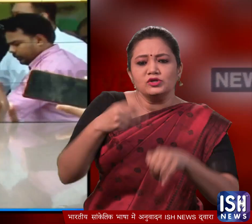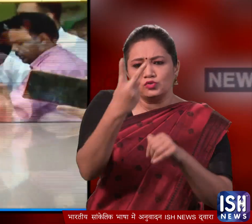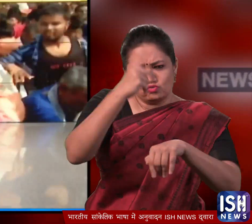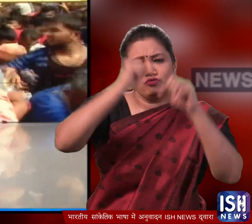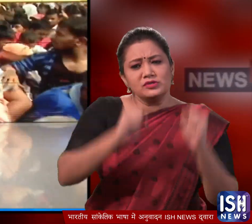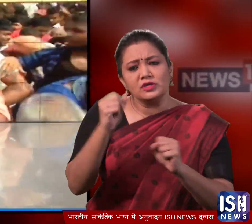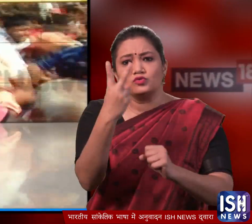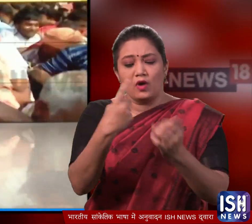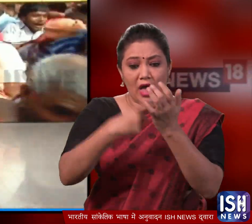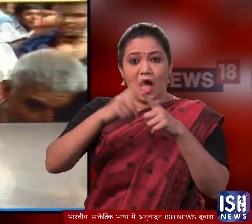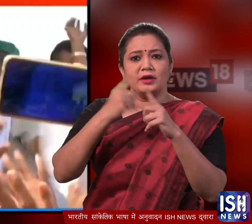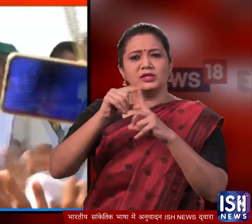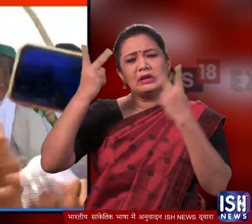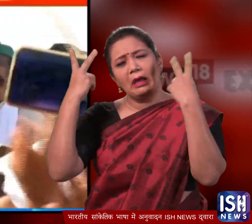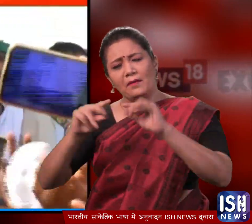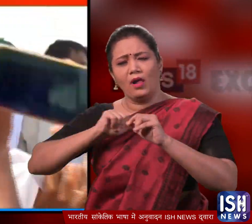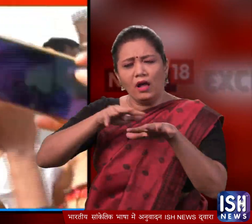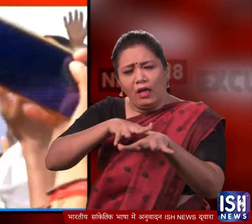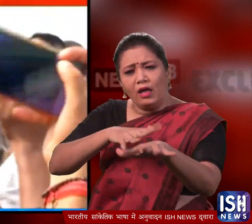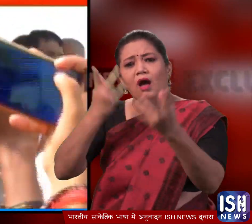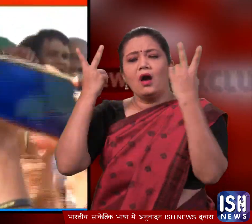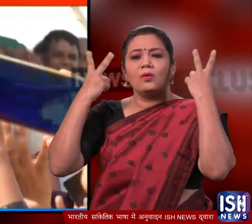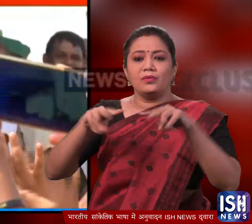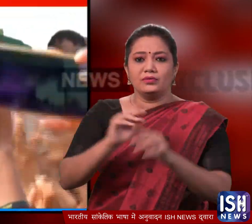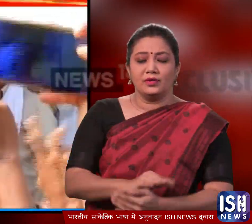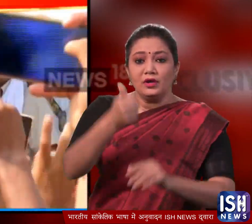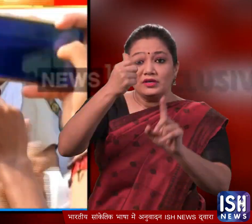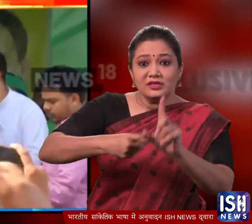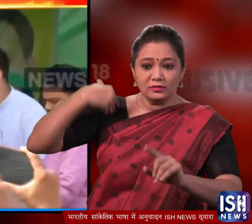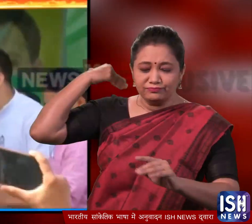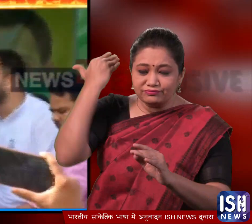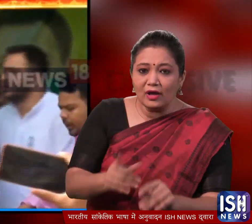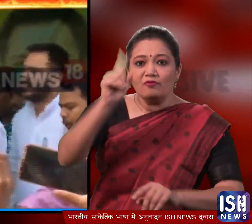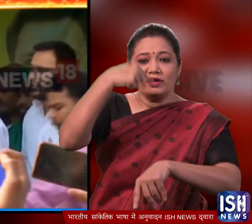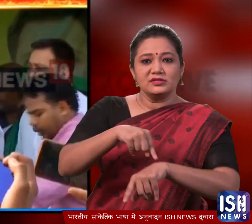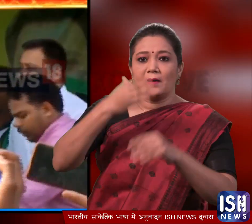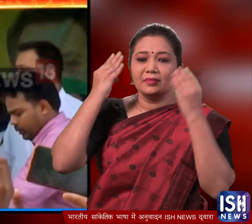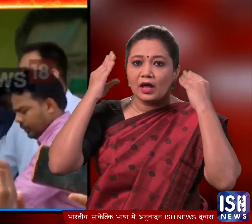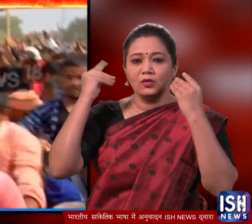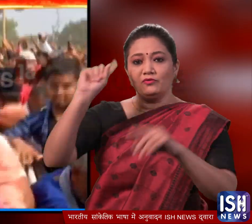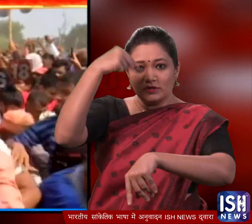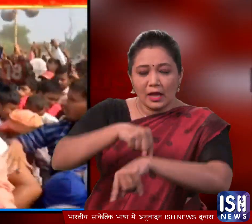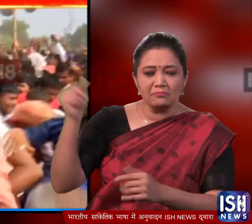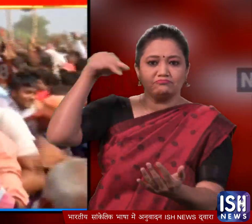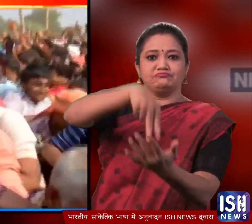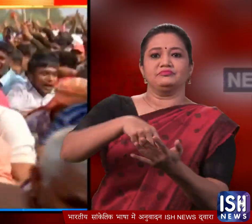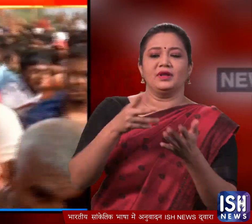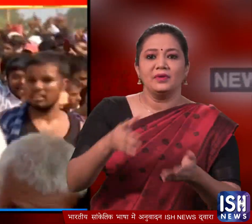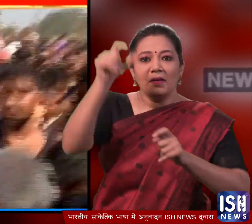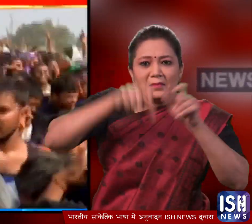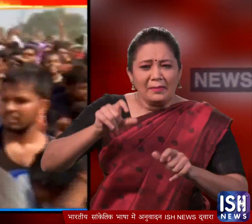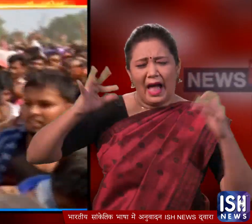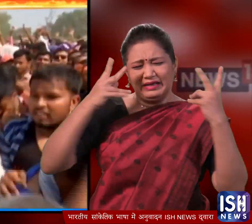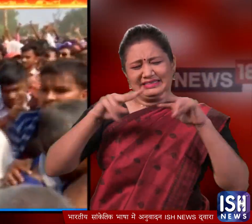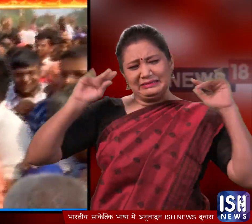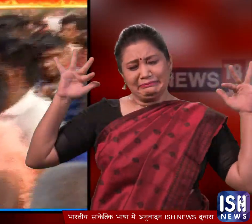लिए आरजेडी ने पूरा दम लगाया। और करीब 6 साल बाद लालू प्रसाद यादव किसी रैली में पहुंचे, जहां उन्हें देखने